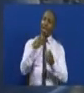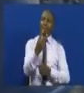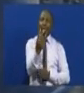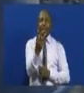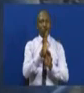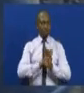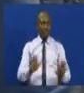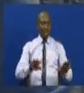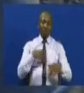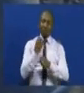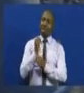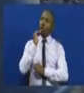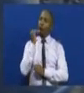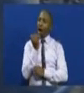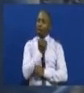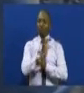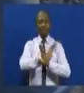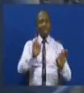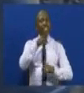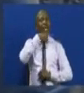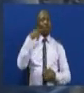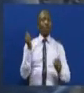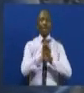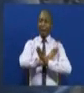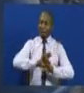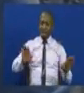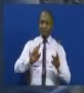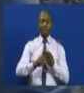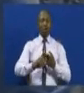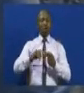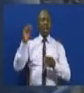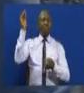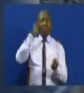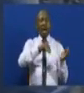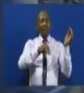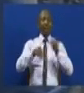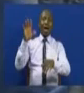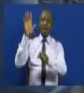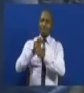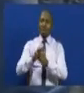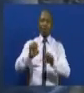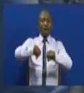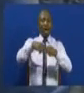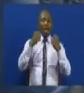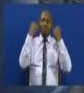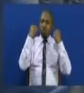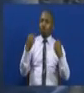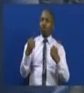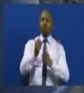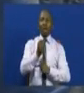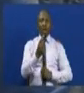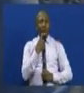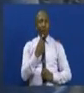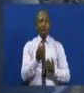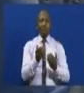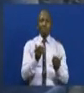kwa uangalifu, na hiyo inatosha kabisa kufukizia. Unapoweka nyingi zaidi unaharibu nguvu ya dawa, kwa sababu miti mingine yenye uwezo